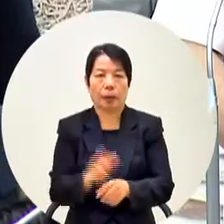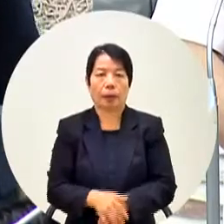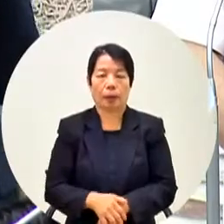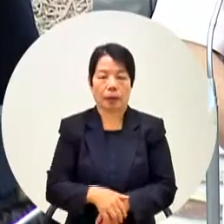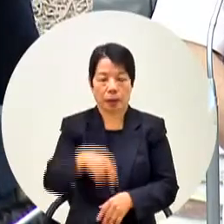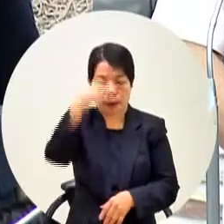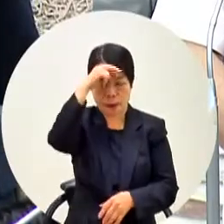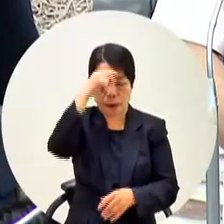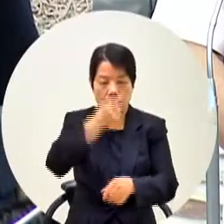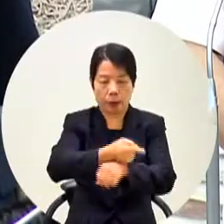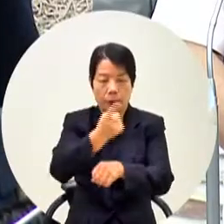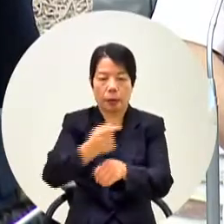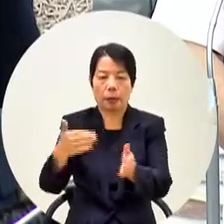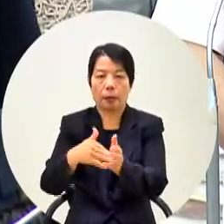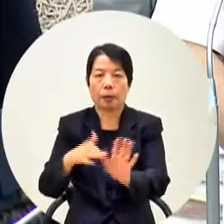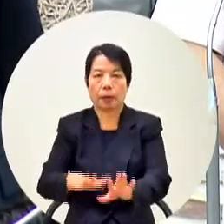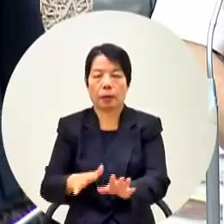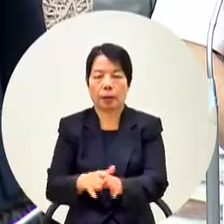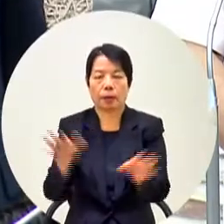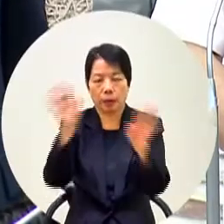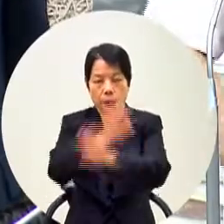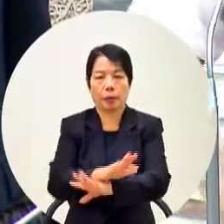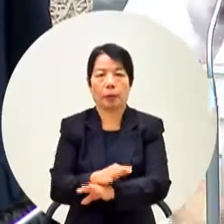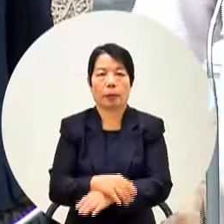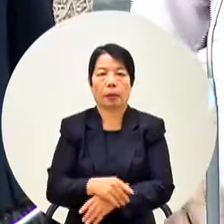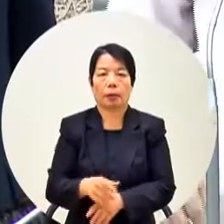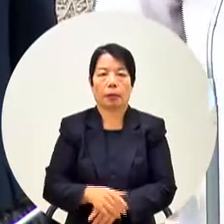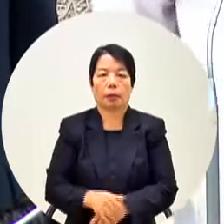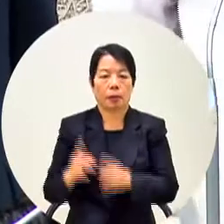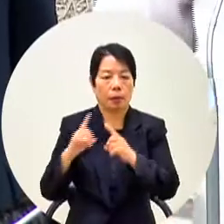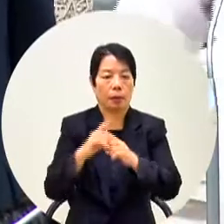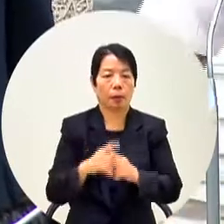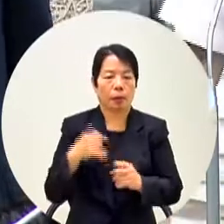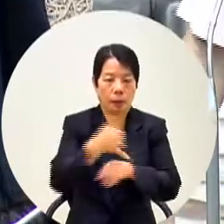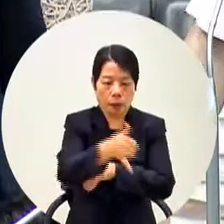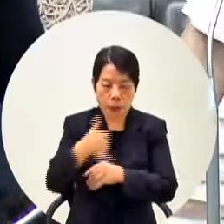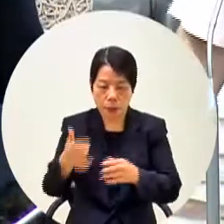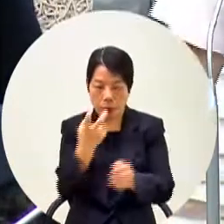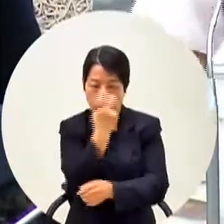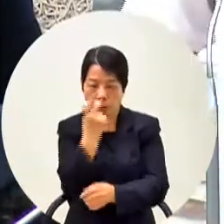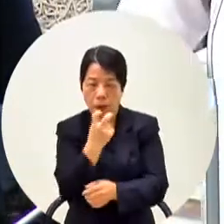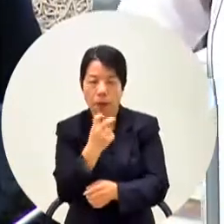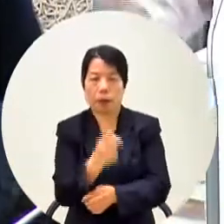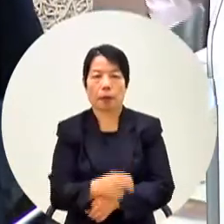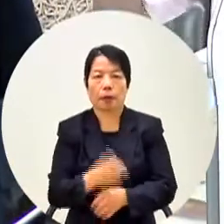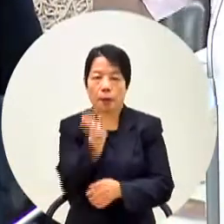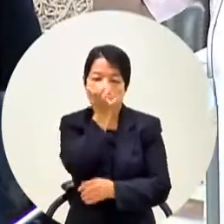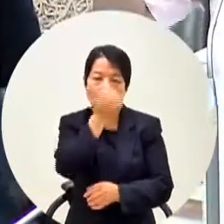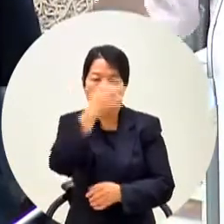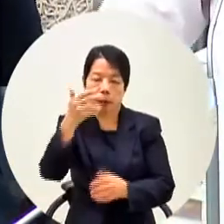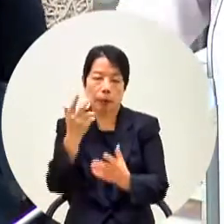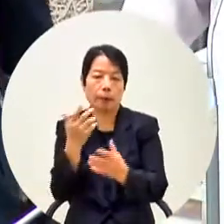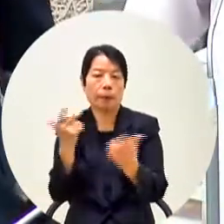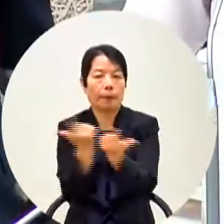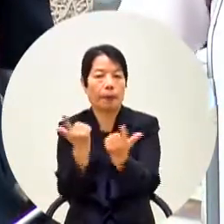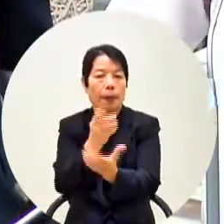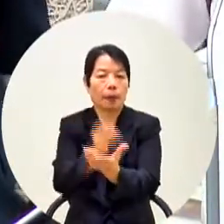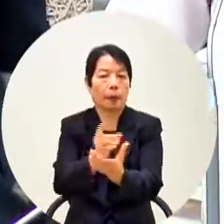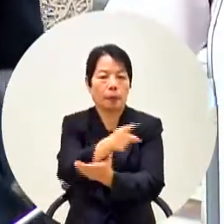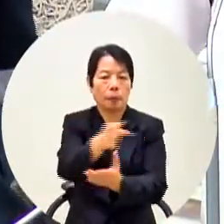晚上二十四点的时间哈，都在这冈山北谷这边一起来做巡查。 局长，你认为这样够